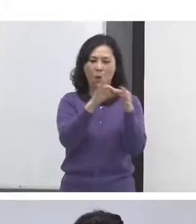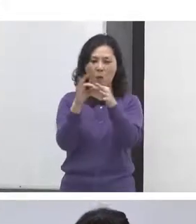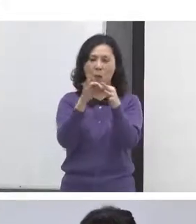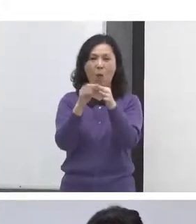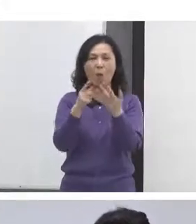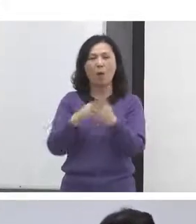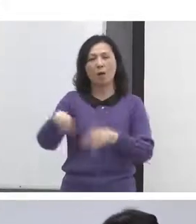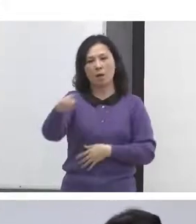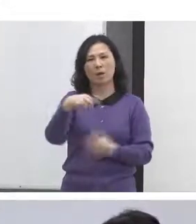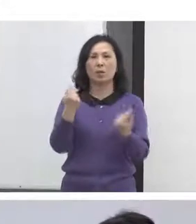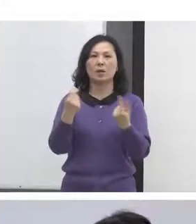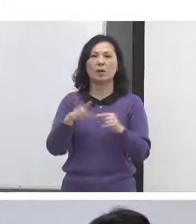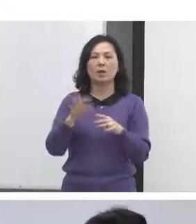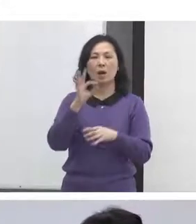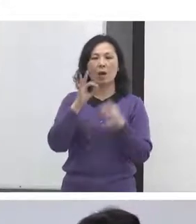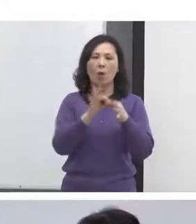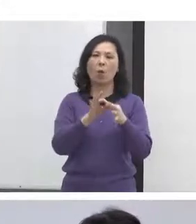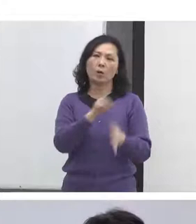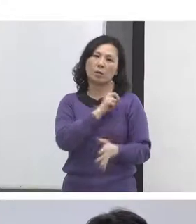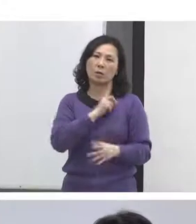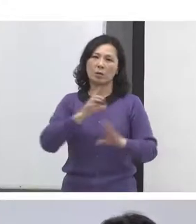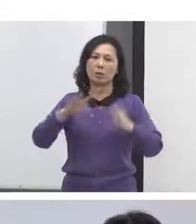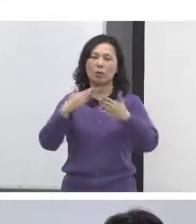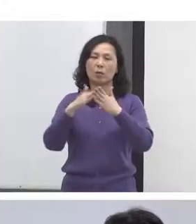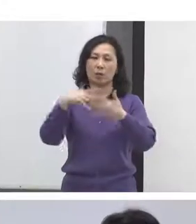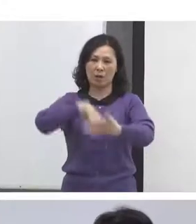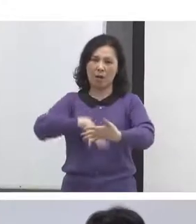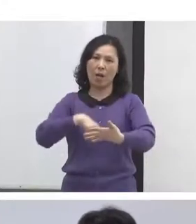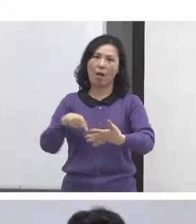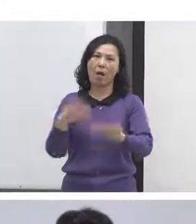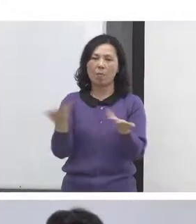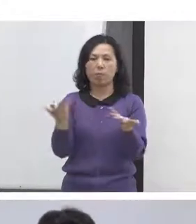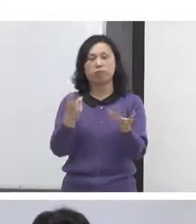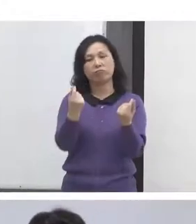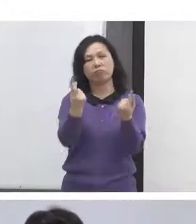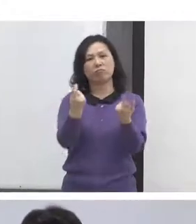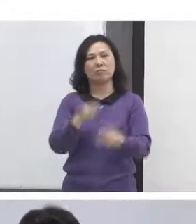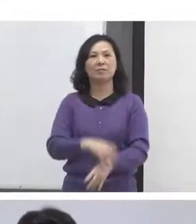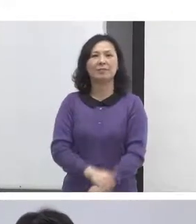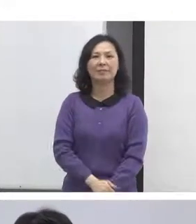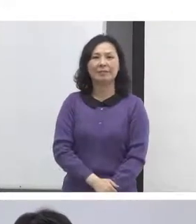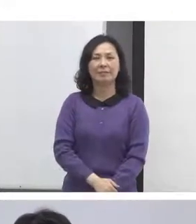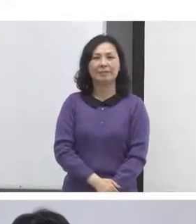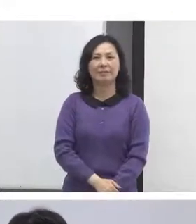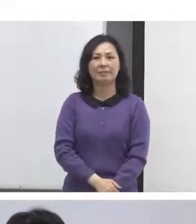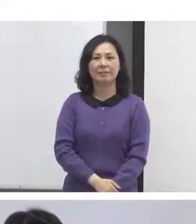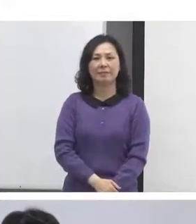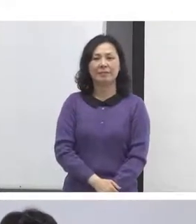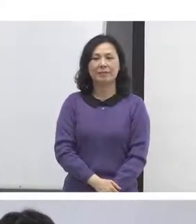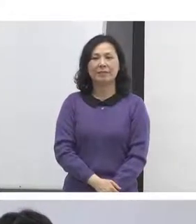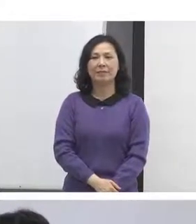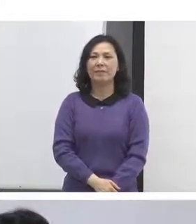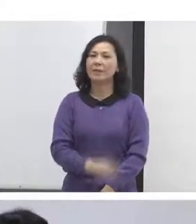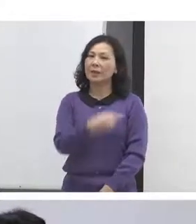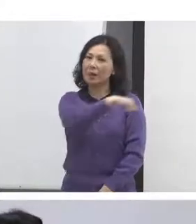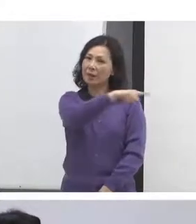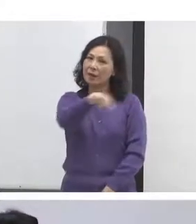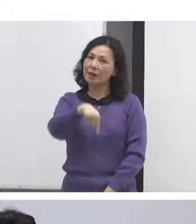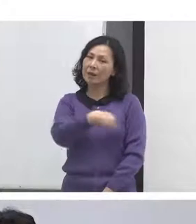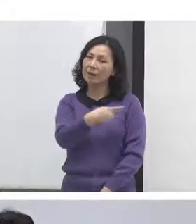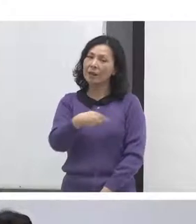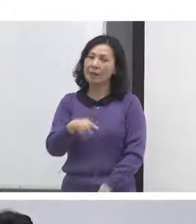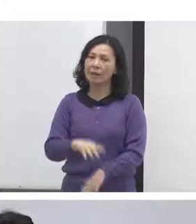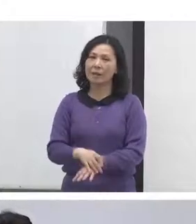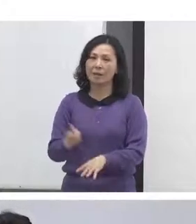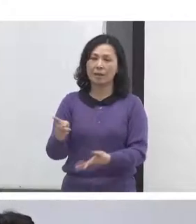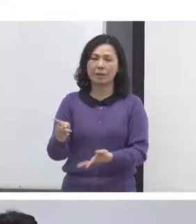各自国内的事情，就是 rooted cosmopolitan， 这是他对他们的定义。那这个他说这个这些人呢，他不是传统